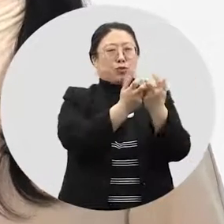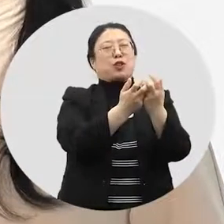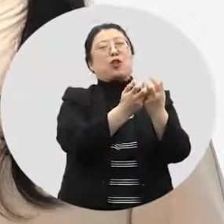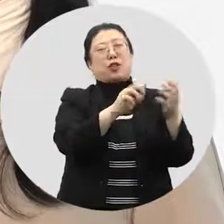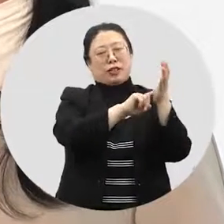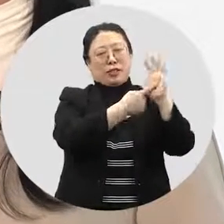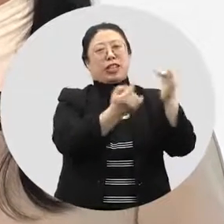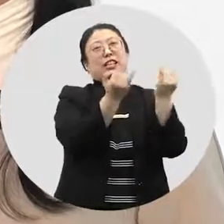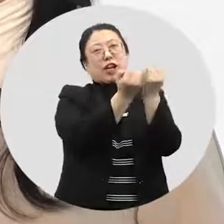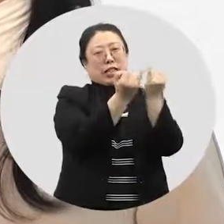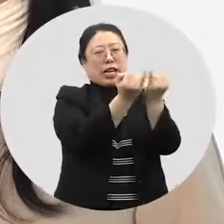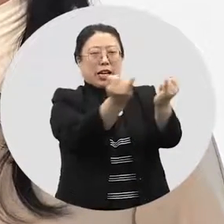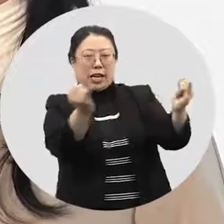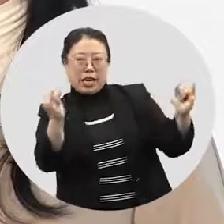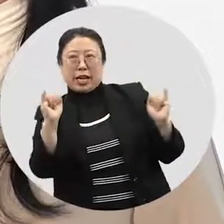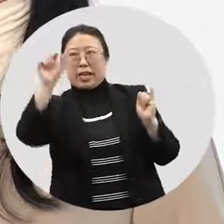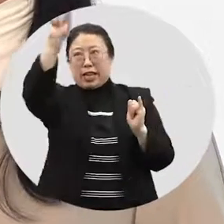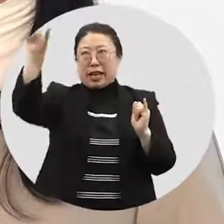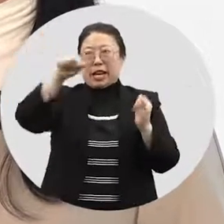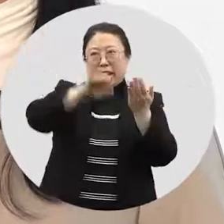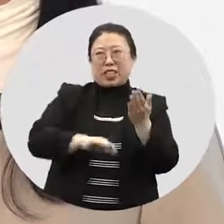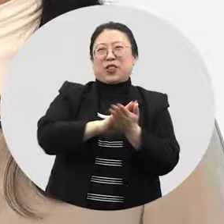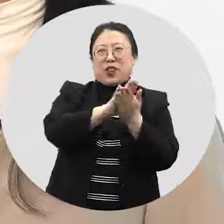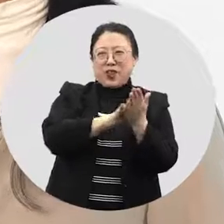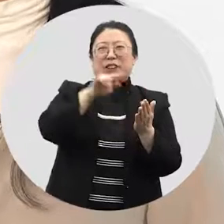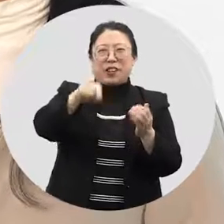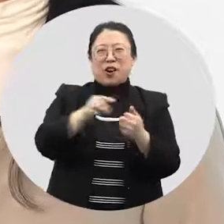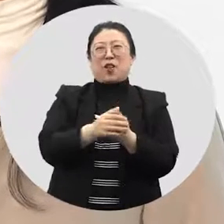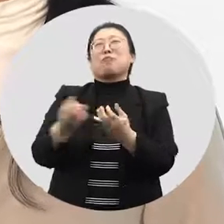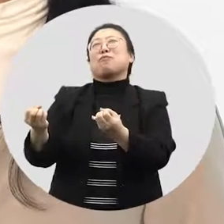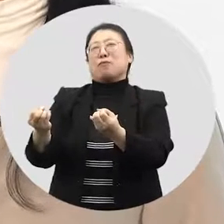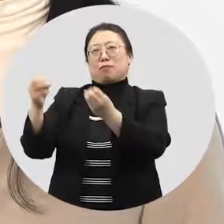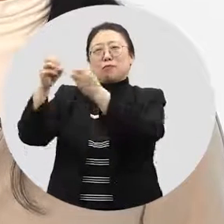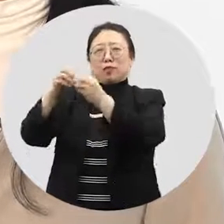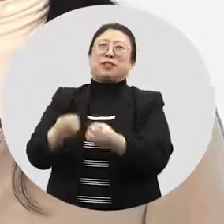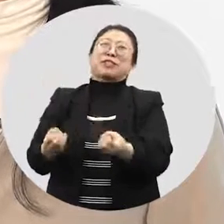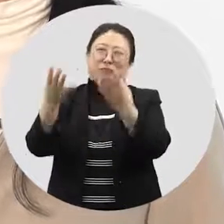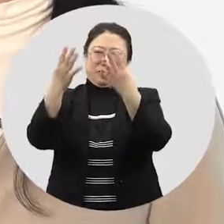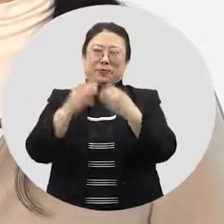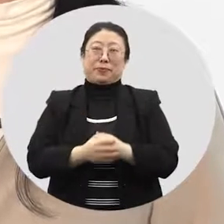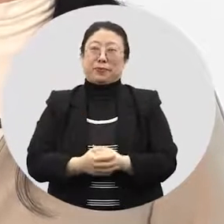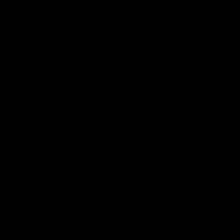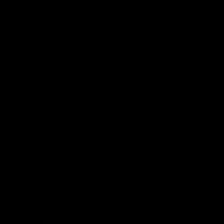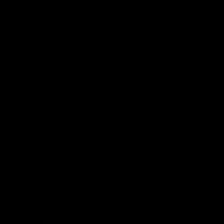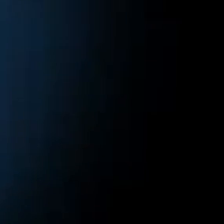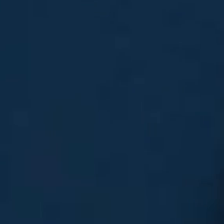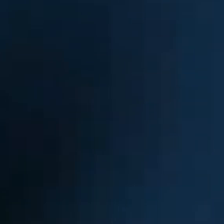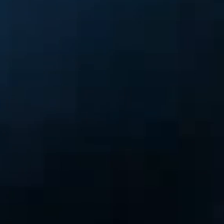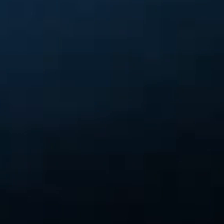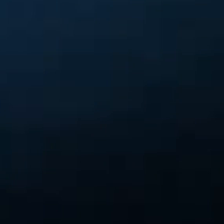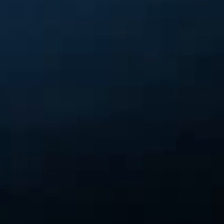것은 강강술래가 농경의례와 관련된 셋이 놀이라는 사실을 말해주는 거죠